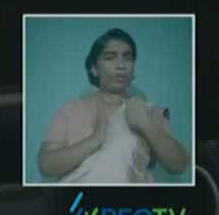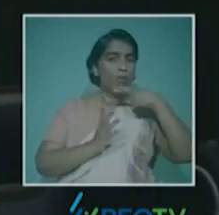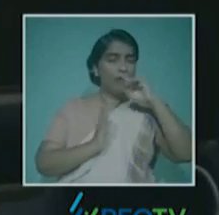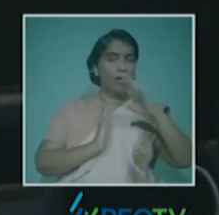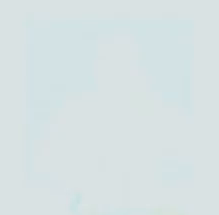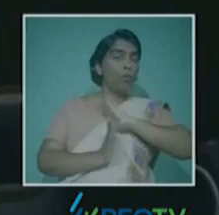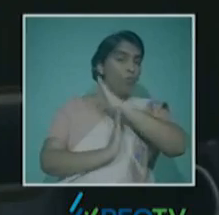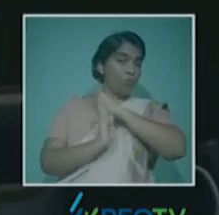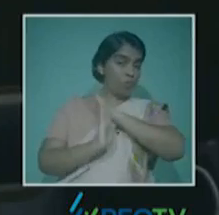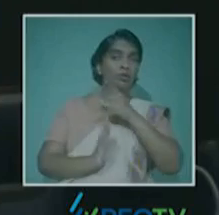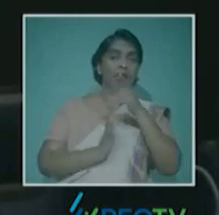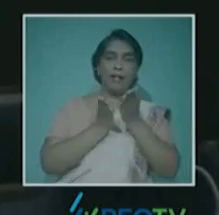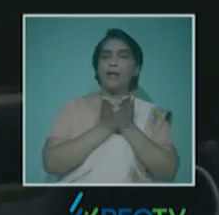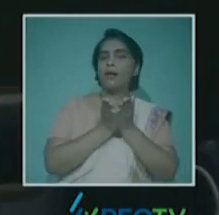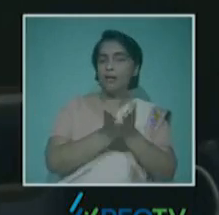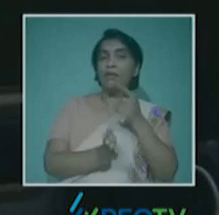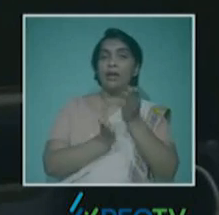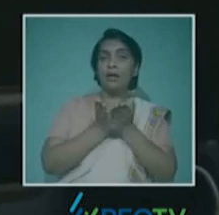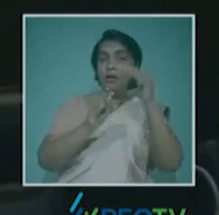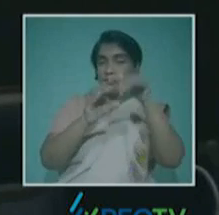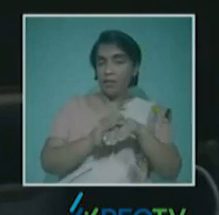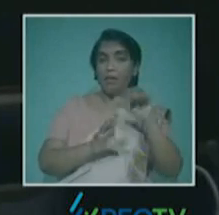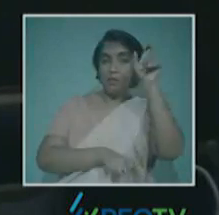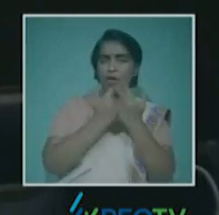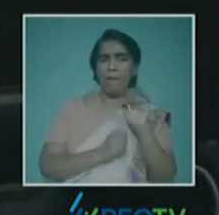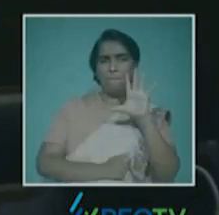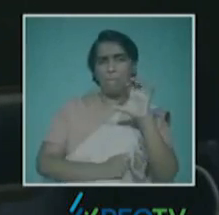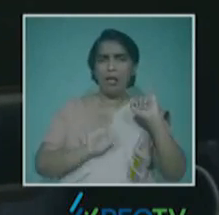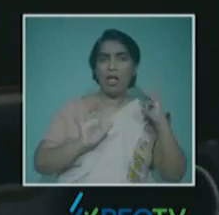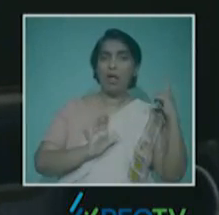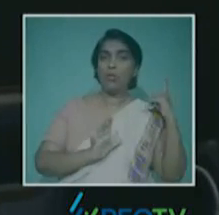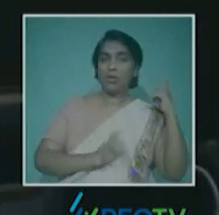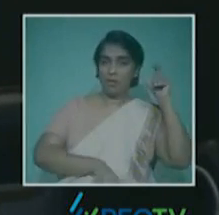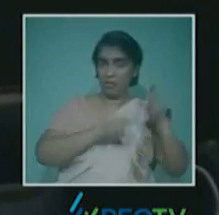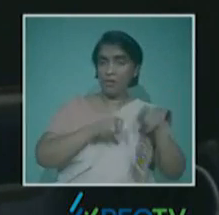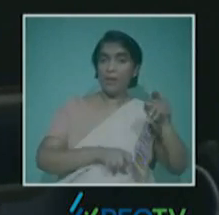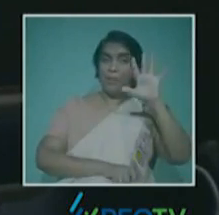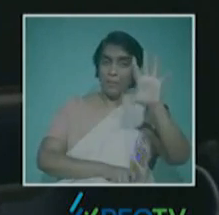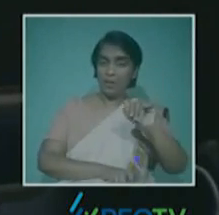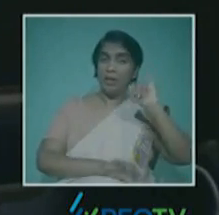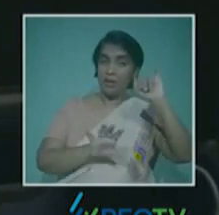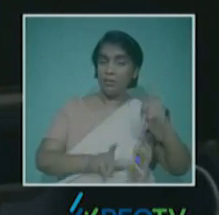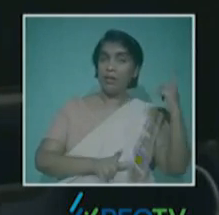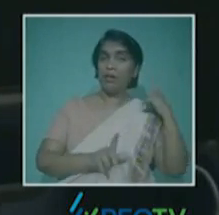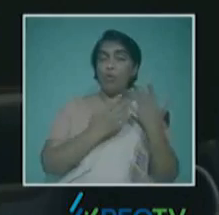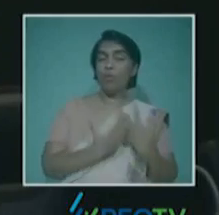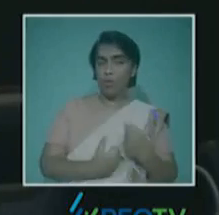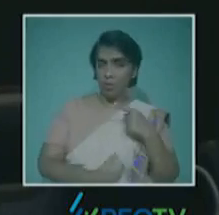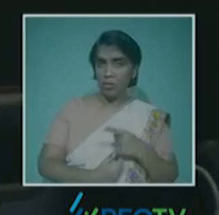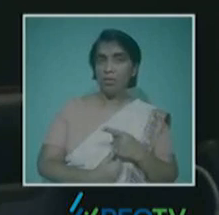ජාත්‍යන්තර මුහුදේ ඉන්නවා ඒගොල්ලෝගේ නැවක්. ඒ නැවේ ඇතුලේ ඉන්නවා 5000 6000 අතර බටපිරිසක්. ඒ 5000 6000 අතර බටපිරිසට ඕන